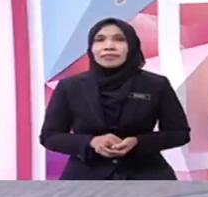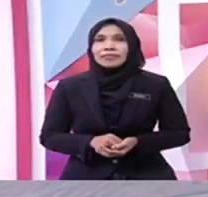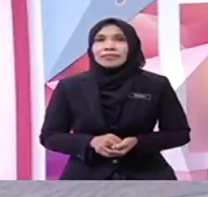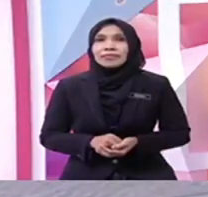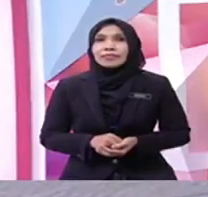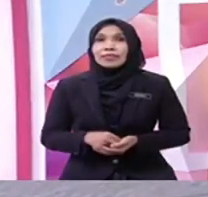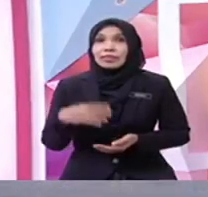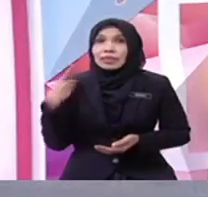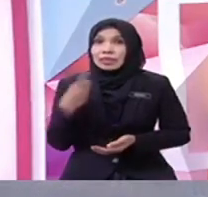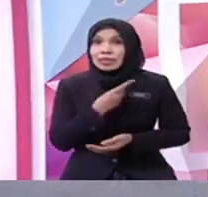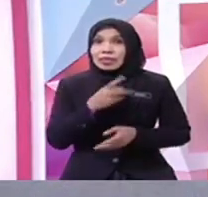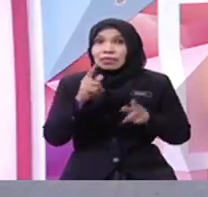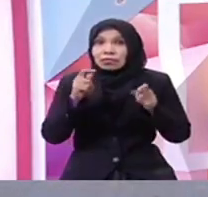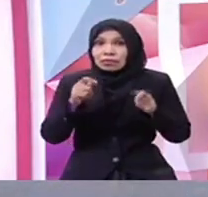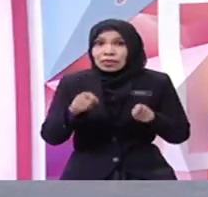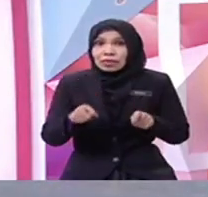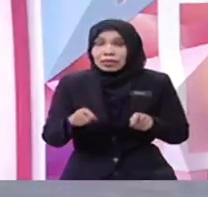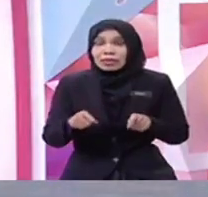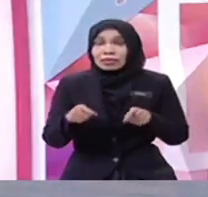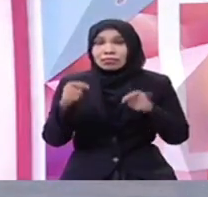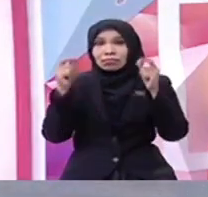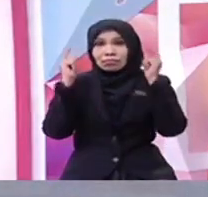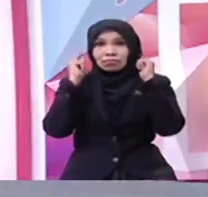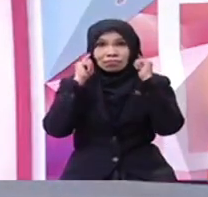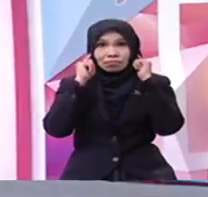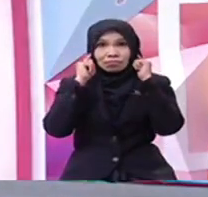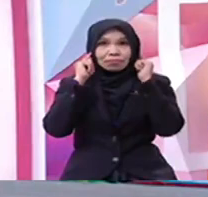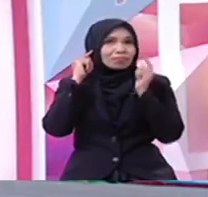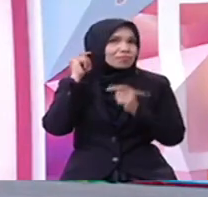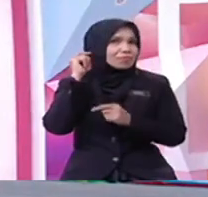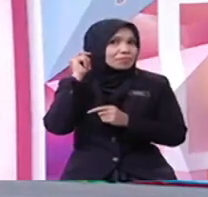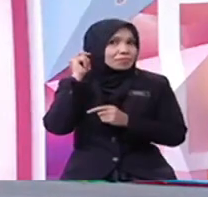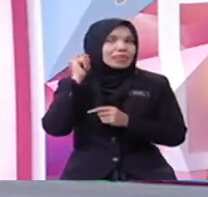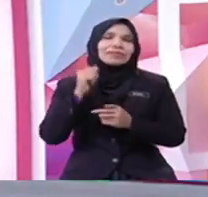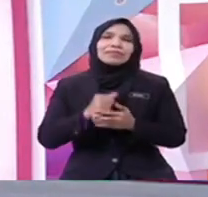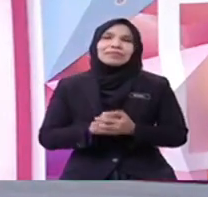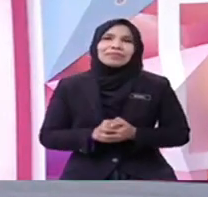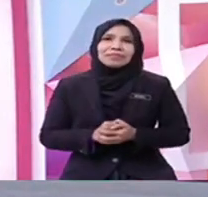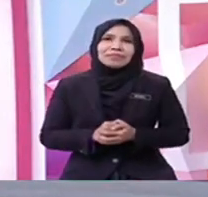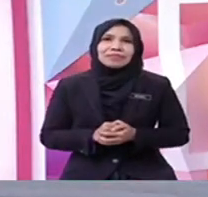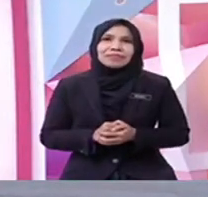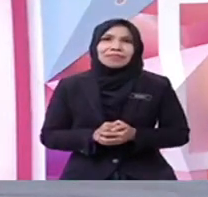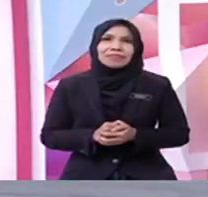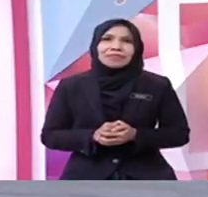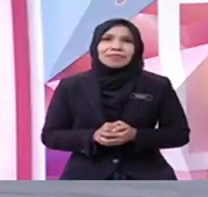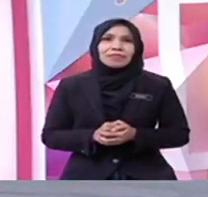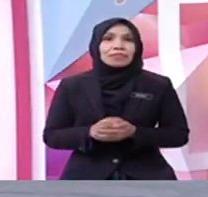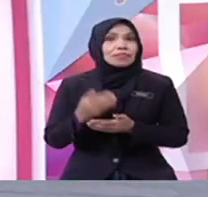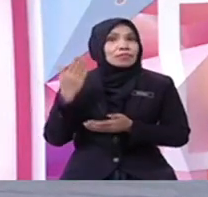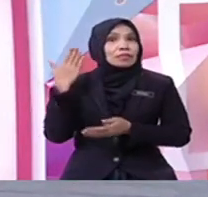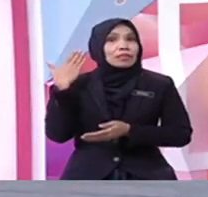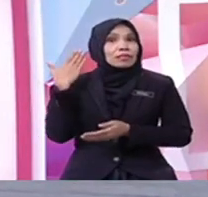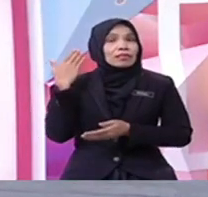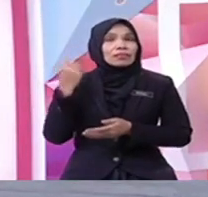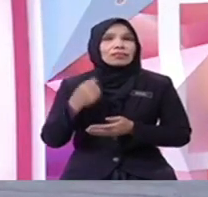subtitlenya ogah kyuusen telinga Oke kebelakang touch